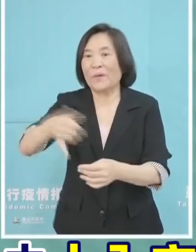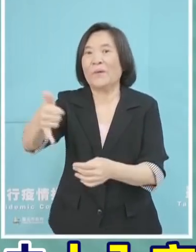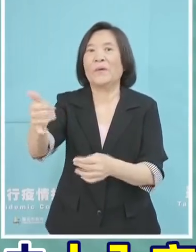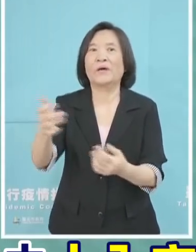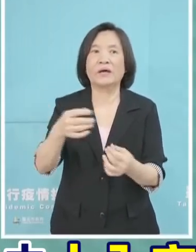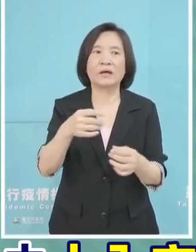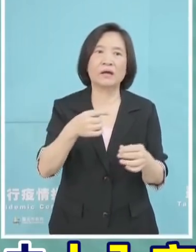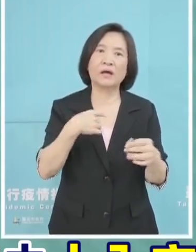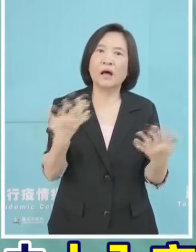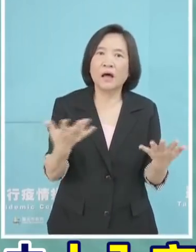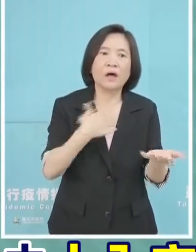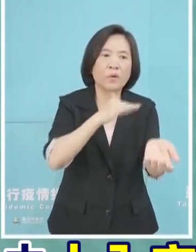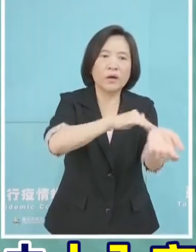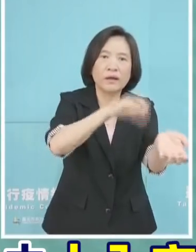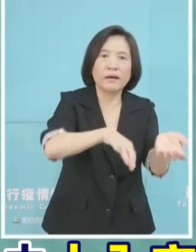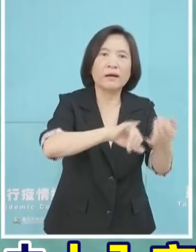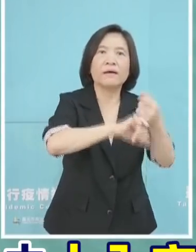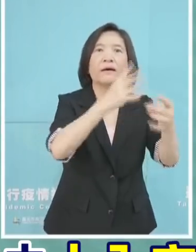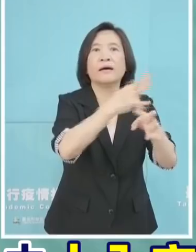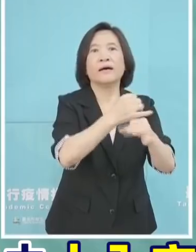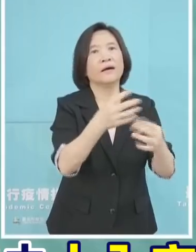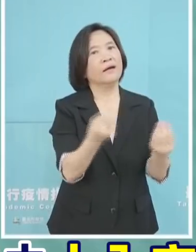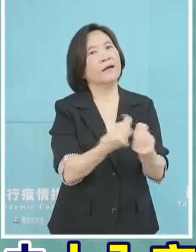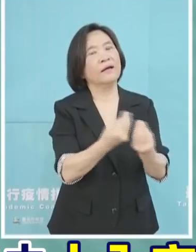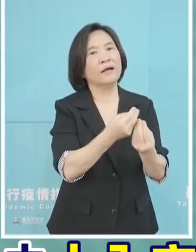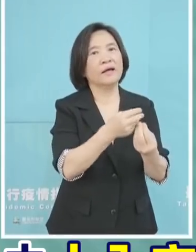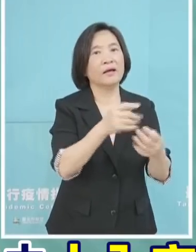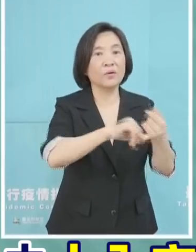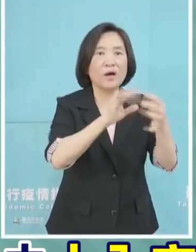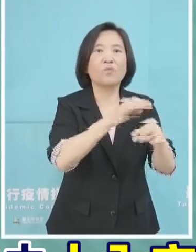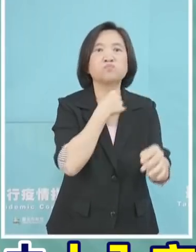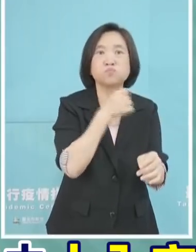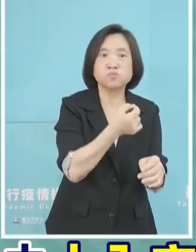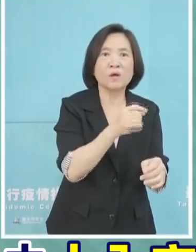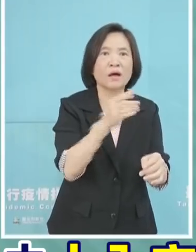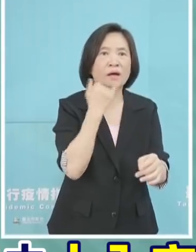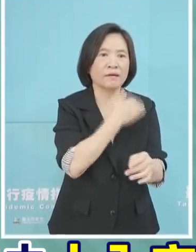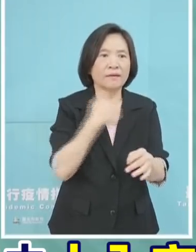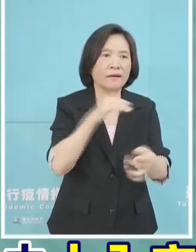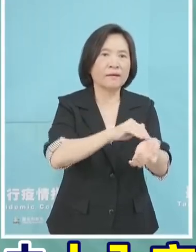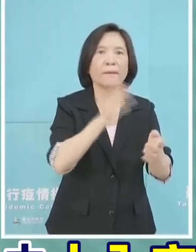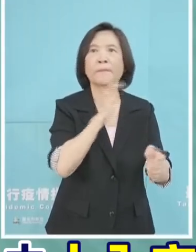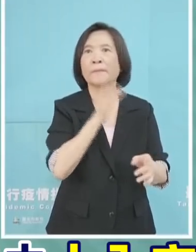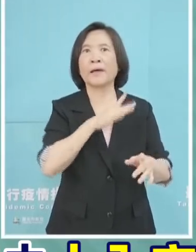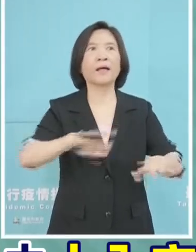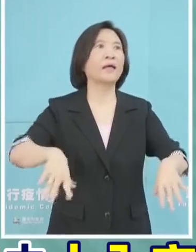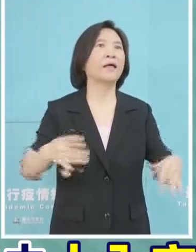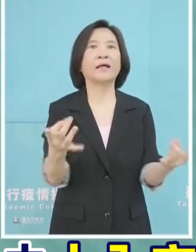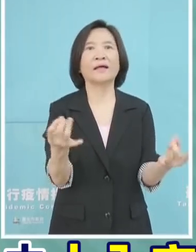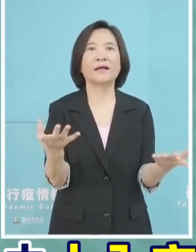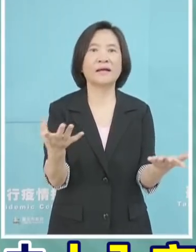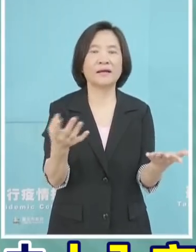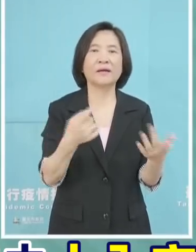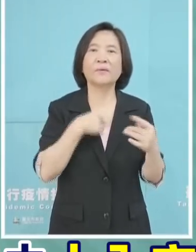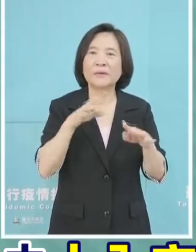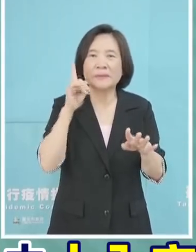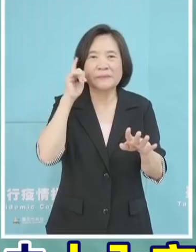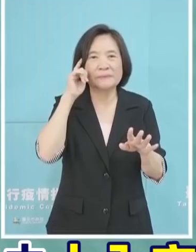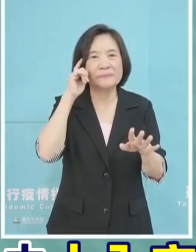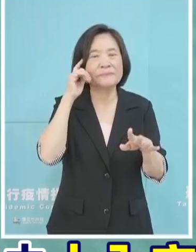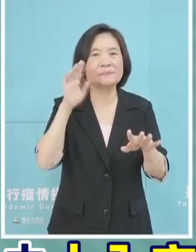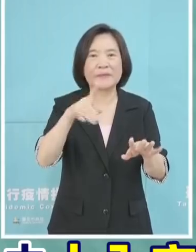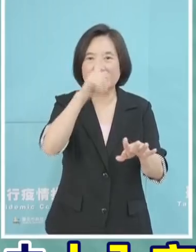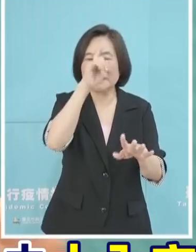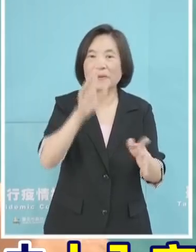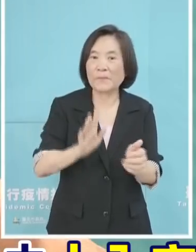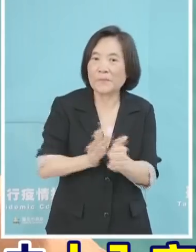些医院，你知道吗？它就不能发挥作用，所以我们在思考。所以当时就说，我想也因为这样，你知道，为了鼓励